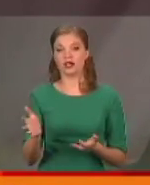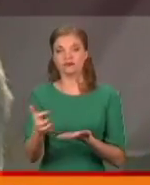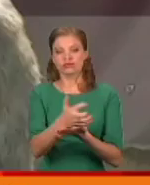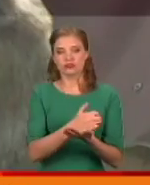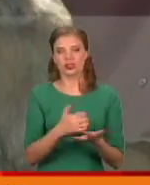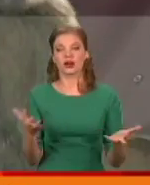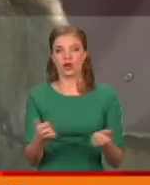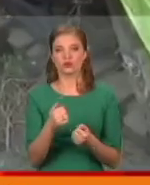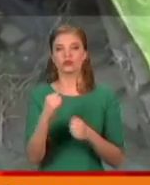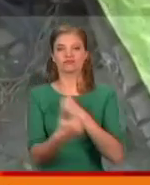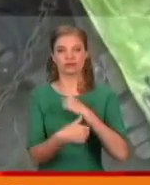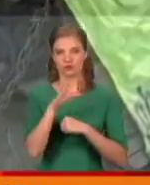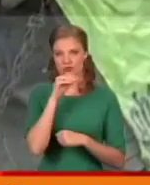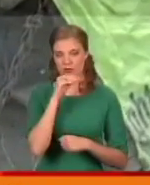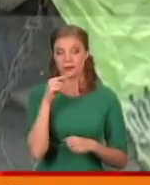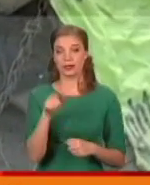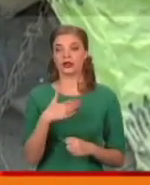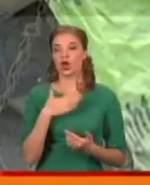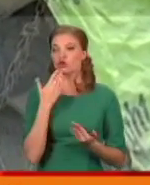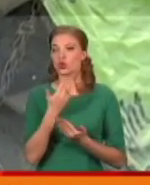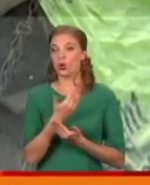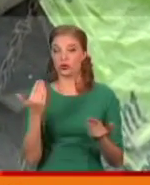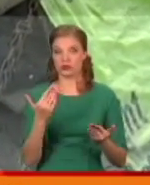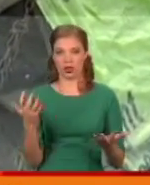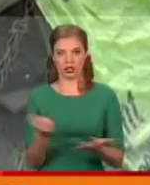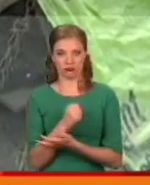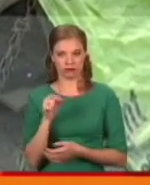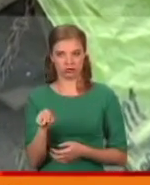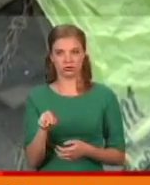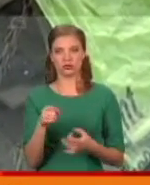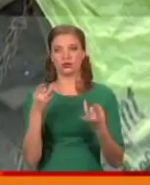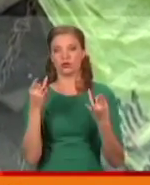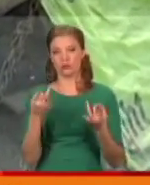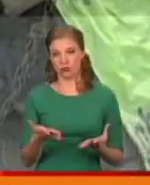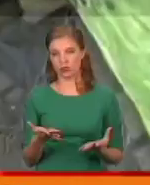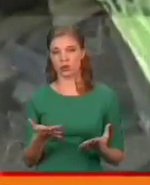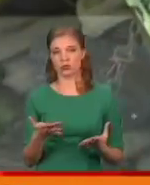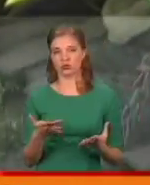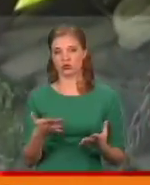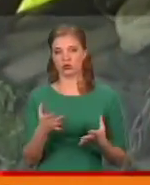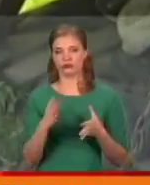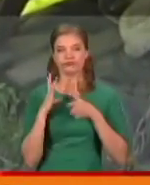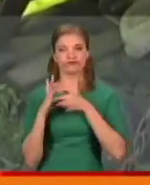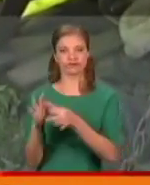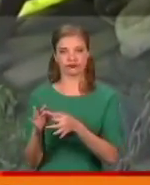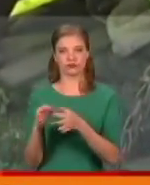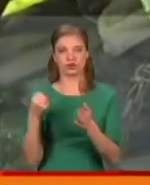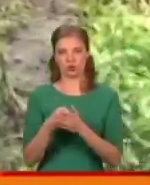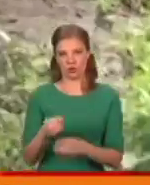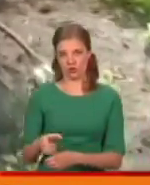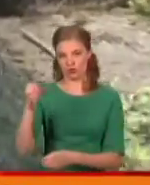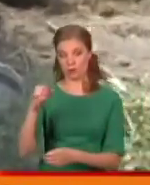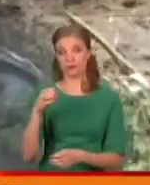рятує безпритульних чотирилапих. Це наш останній здобуток. Просто прив'язали до